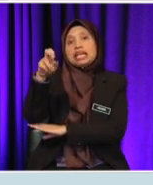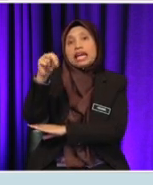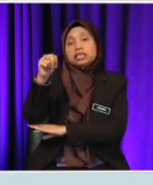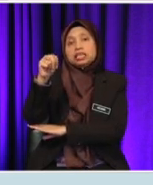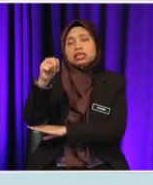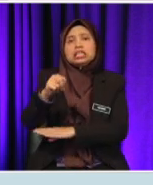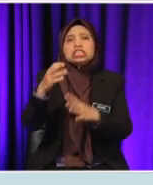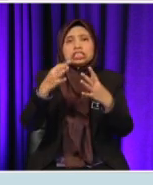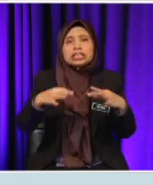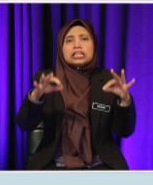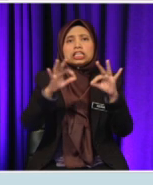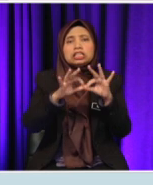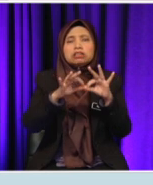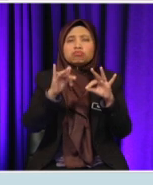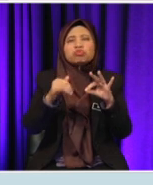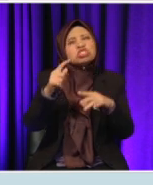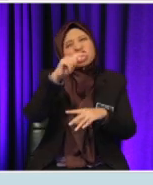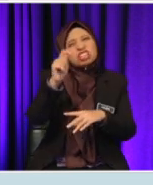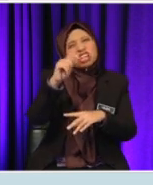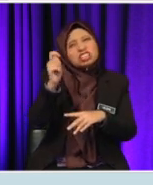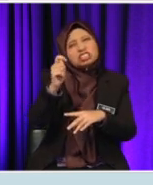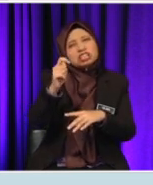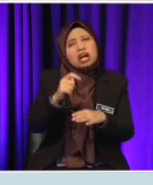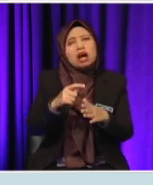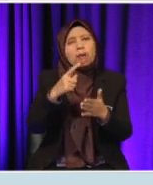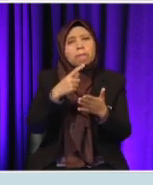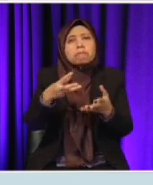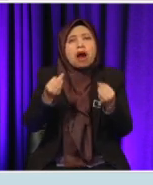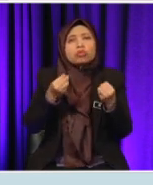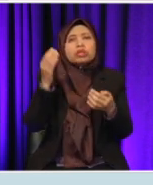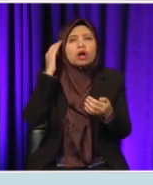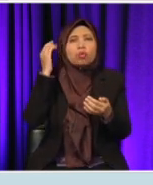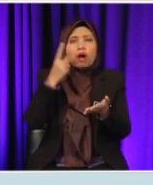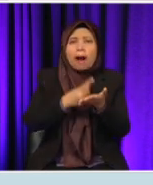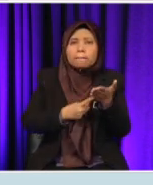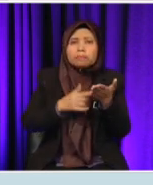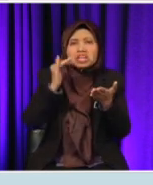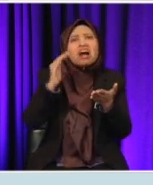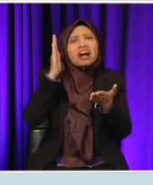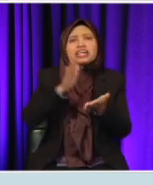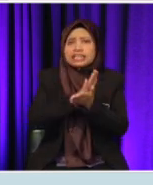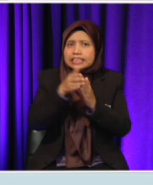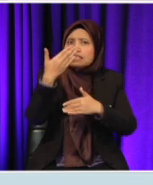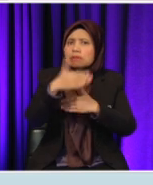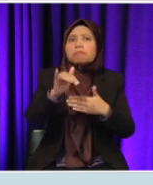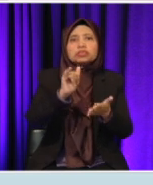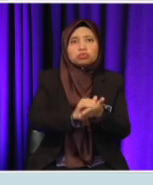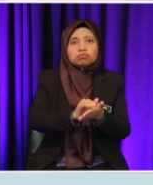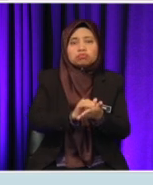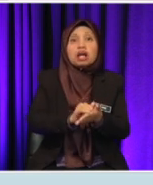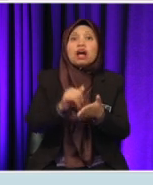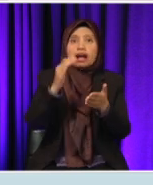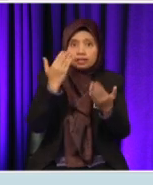menimbulkan keadaan tanya-tanya atau perasaan ingin tahu apa pisui akan berlaku seterusnya dan situ tersebut itu adalah